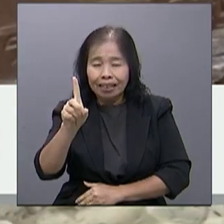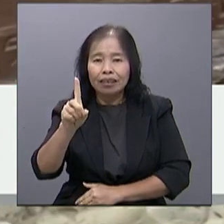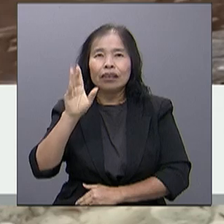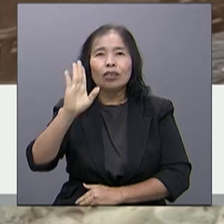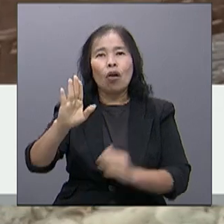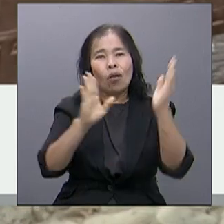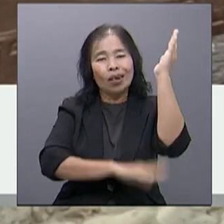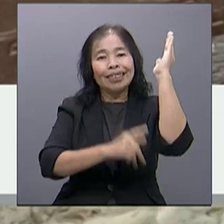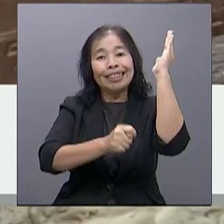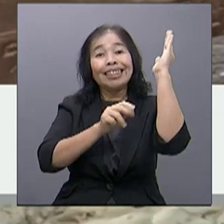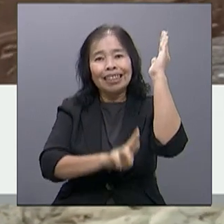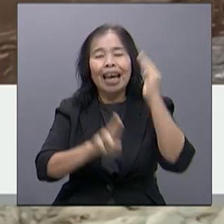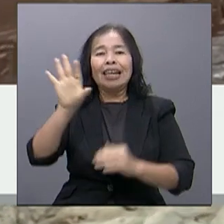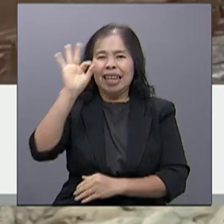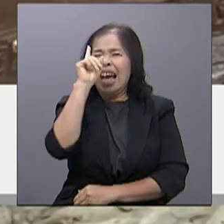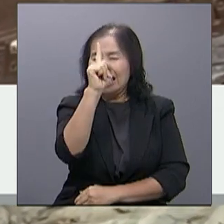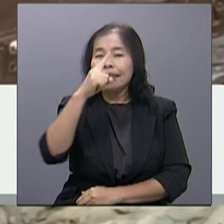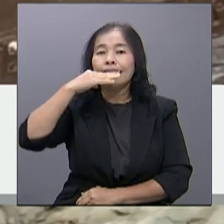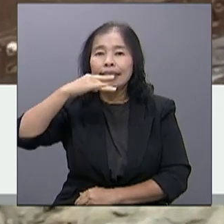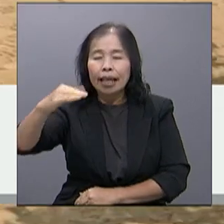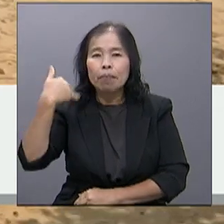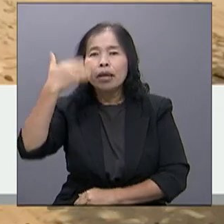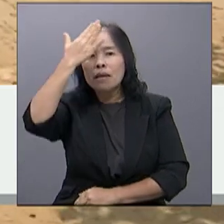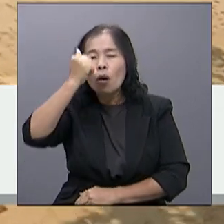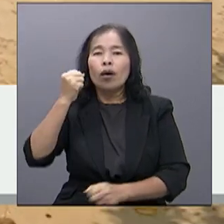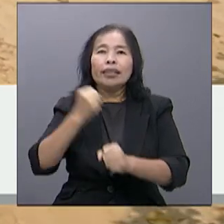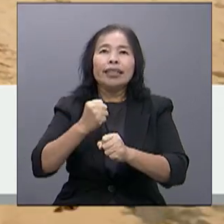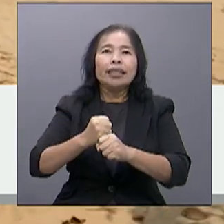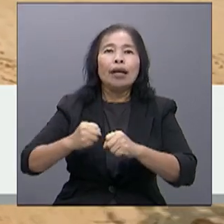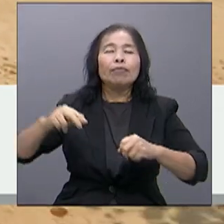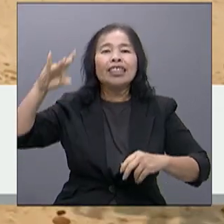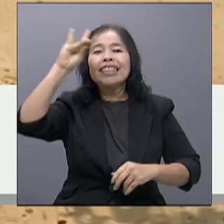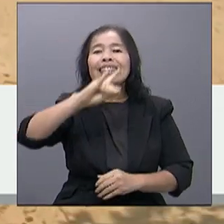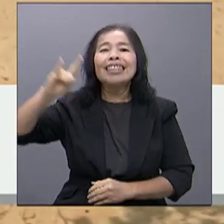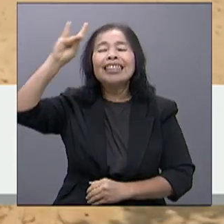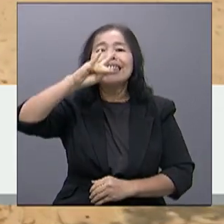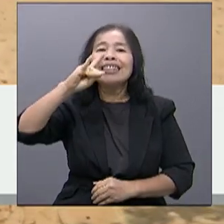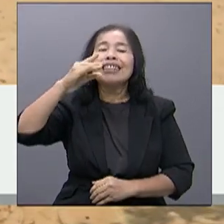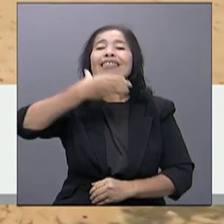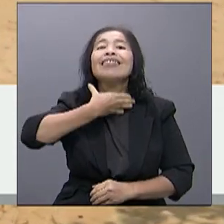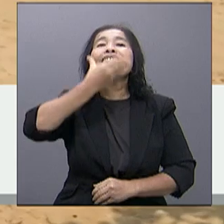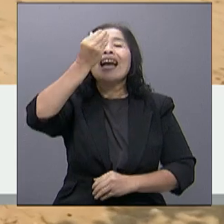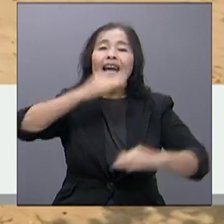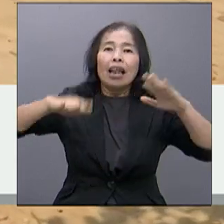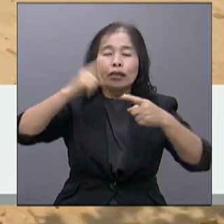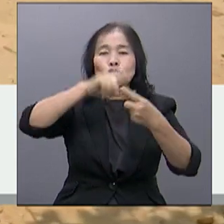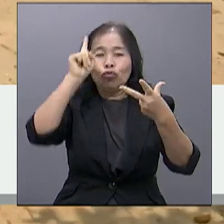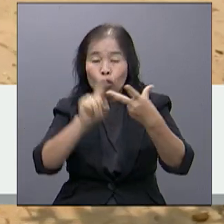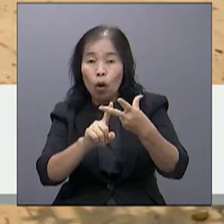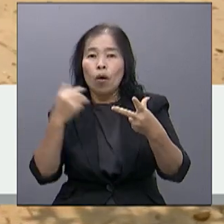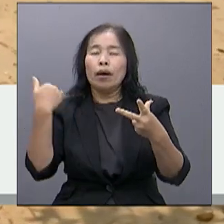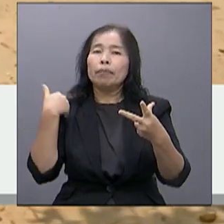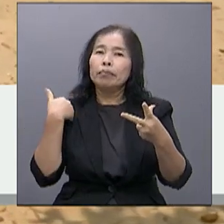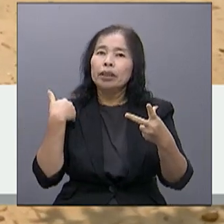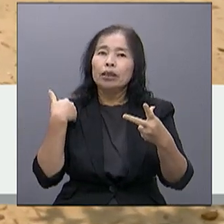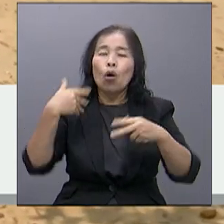หาดเจ้าไหมจังหวัดวัดตรังแล้วก็จะมีการบินถ่ายบริเวณเขาตะปูเกาะ 2พี่น้องเกาะนาก